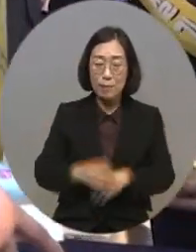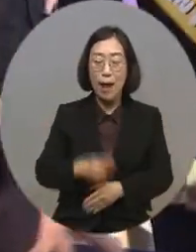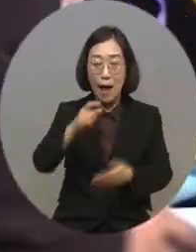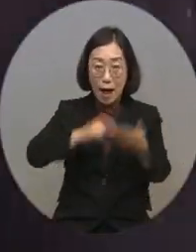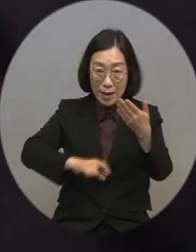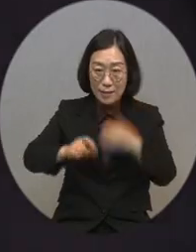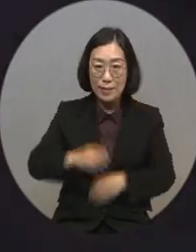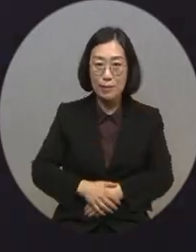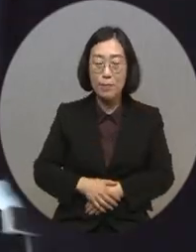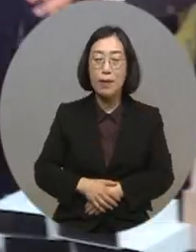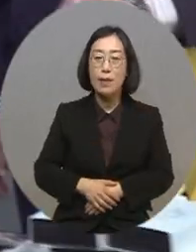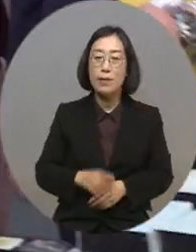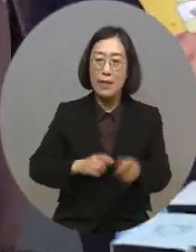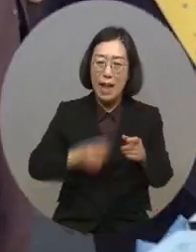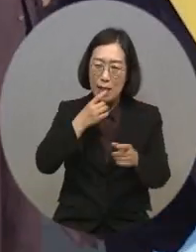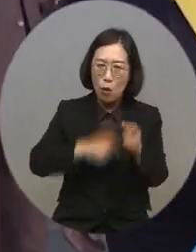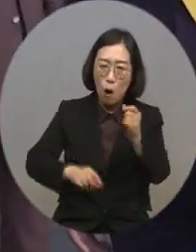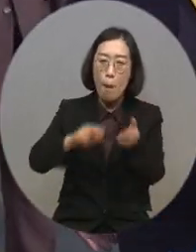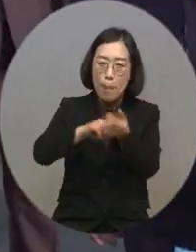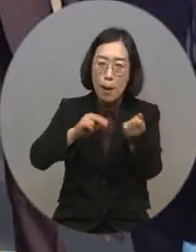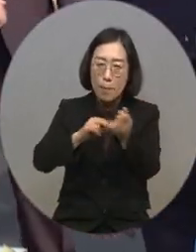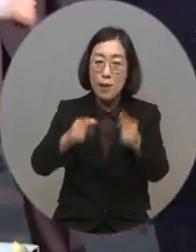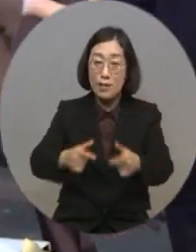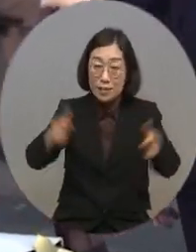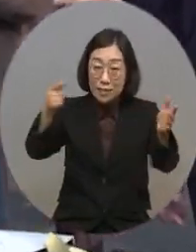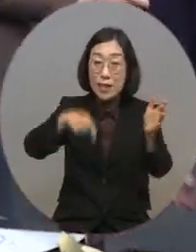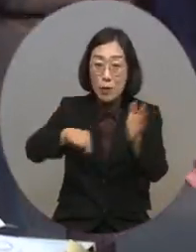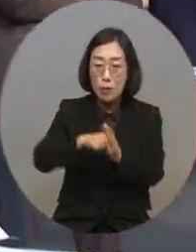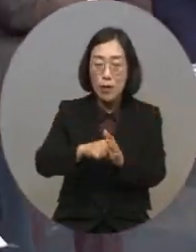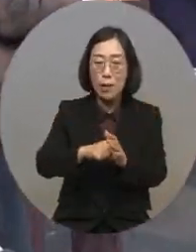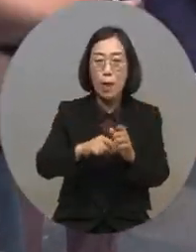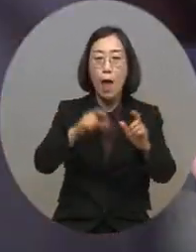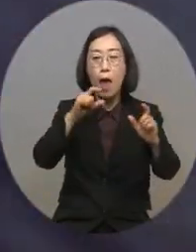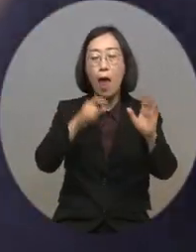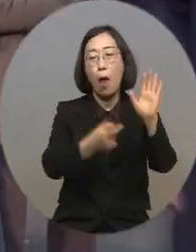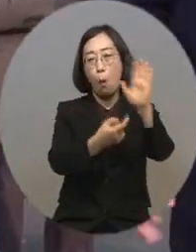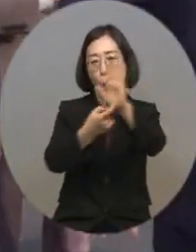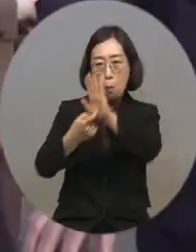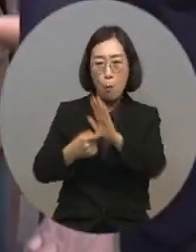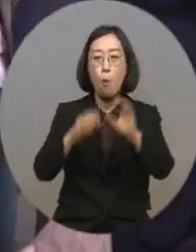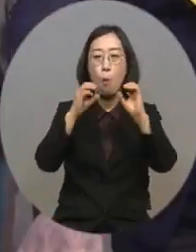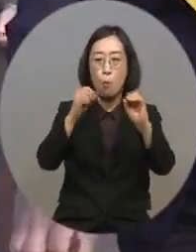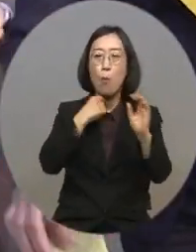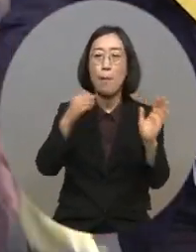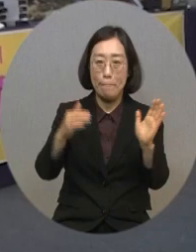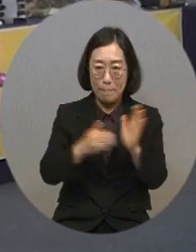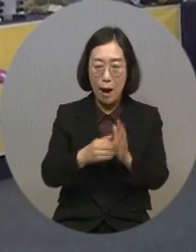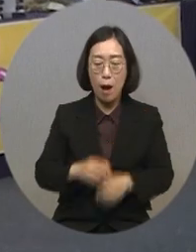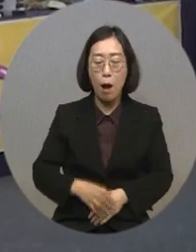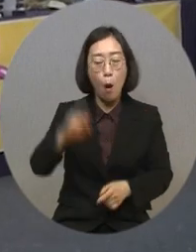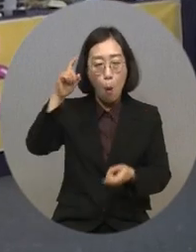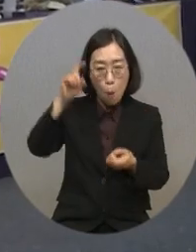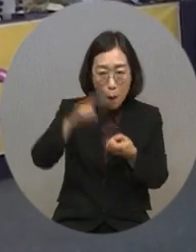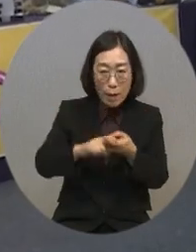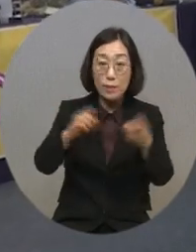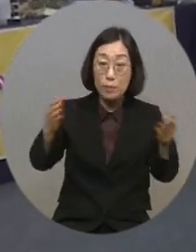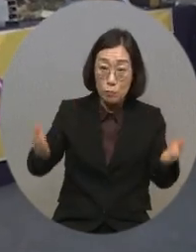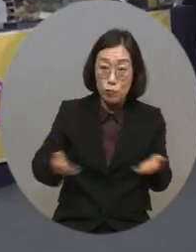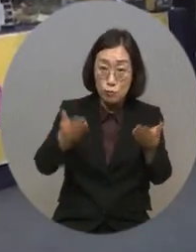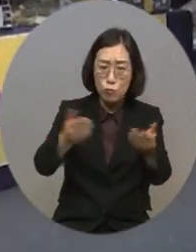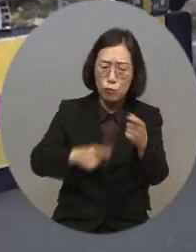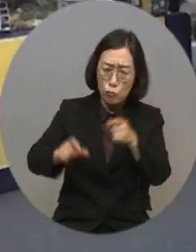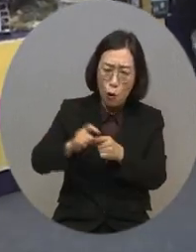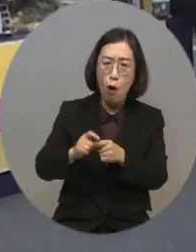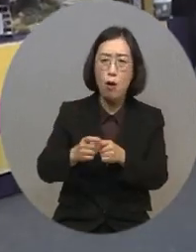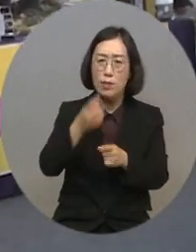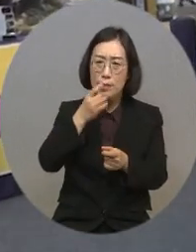소비 촉진 캠페인을 실시했습니다. 이날 행사는 쌀에 대한 관심도 제고 및 소비 활성화를 위해